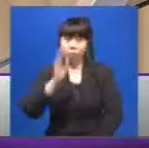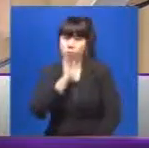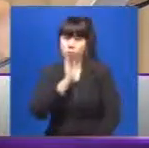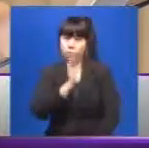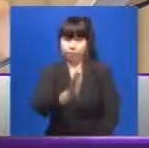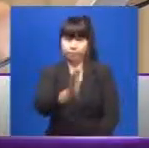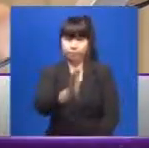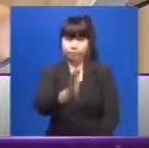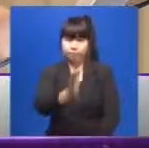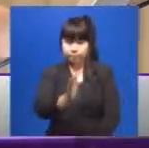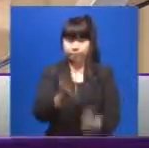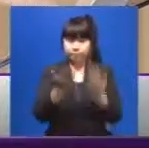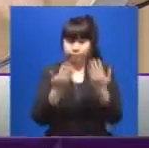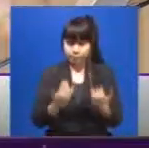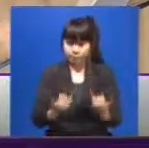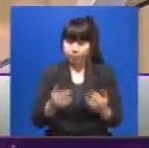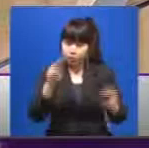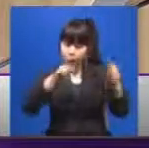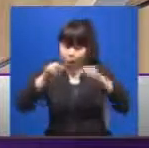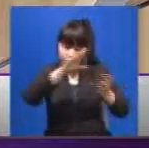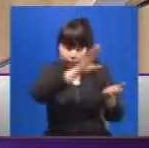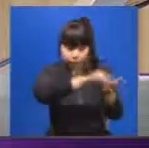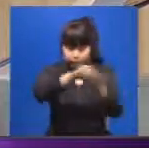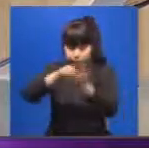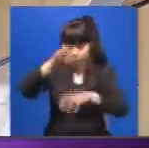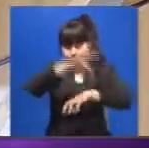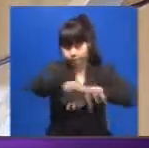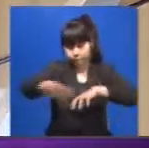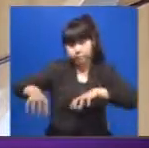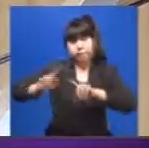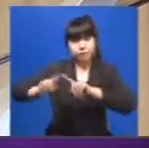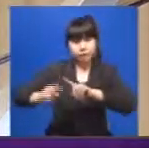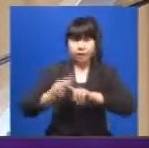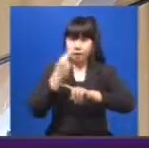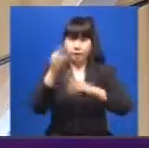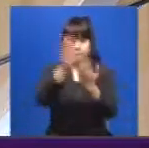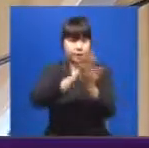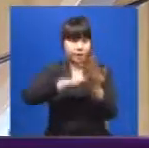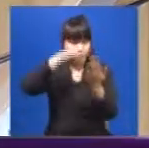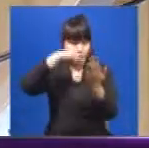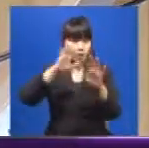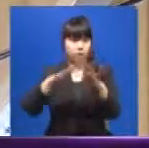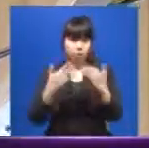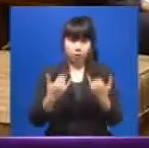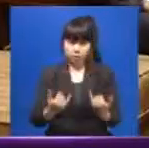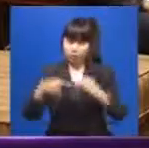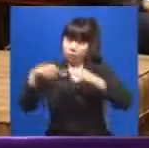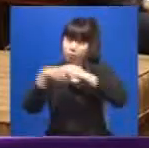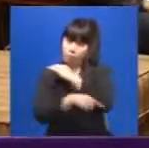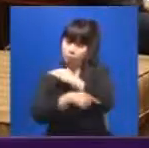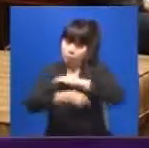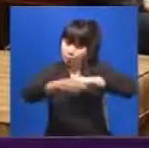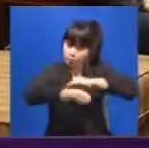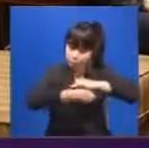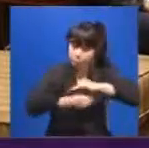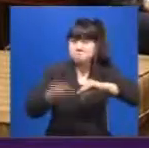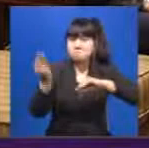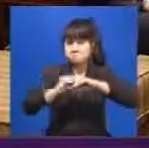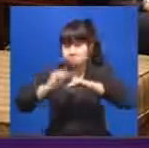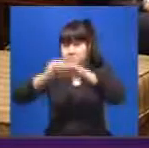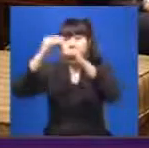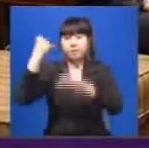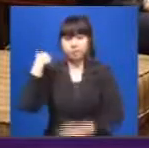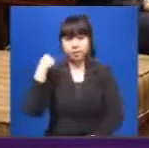ซื่อสัตย์โดยระบุว่าจากผลสำรวจของหลายๆสำนักที่ให้เห็นว่าประเทศไทยในขณะนี้มีการทุจริตคอรัปชั่นเพิ่มขึ้น